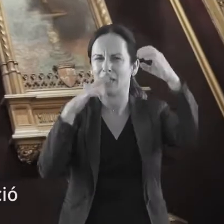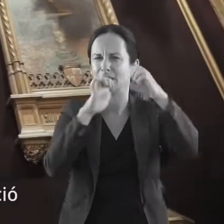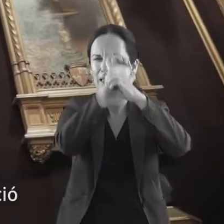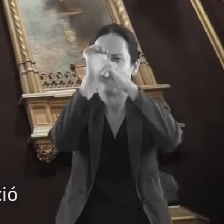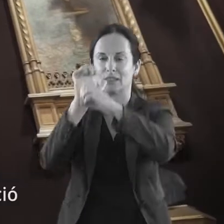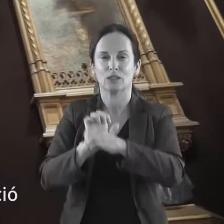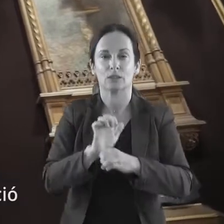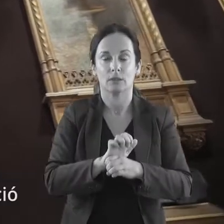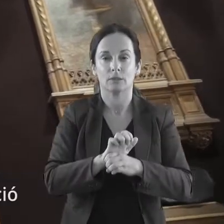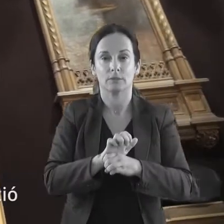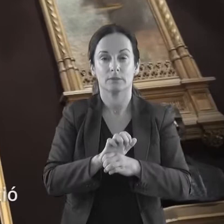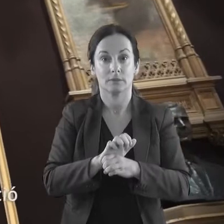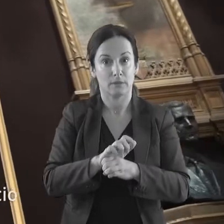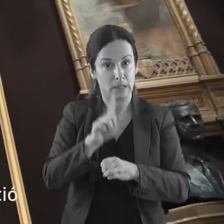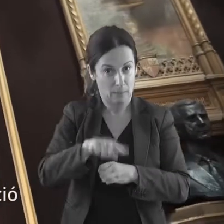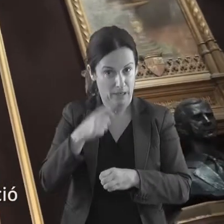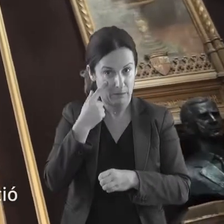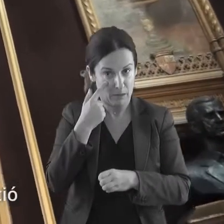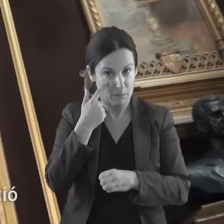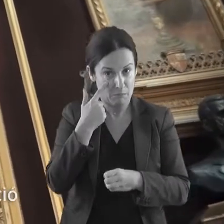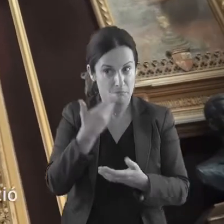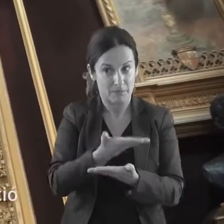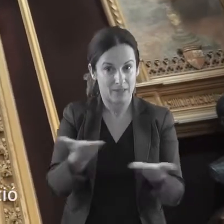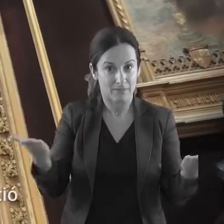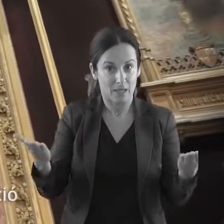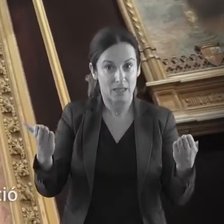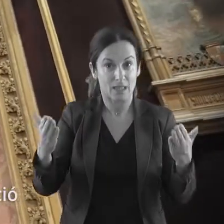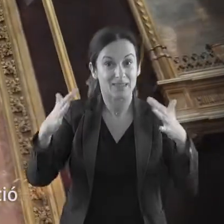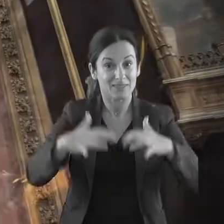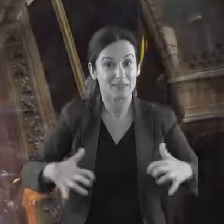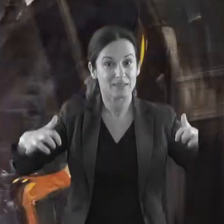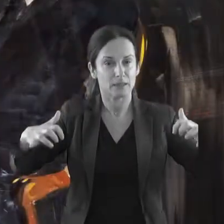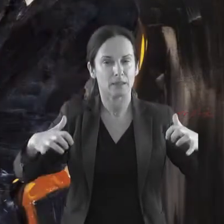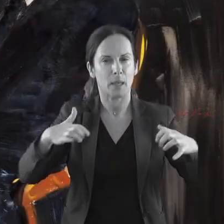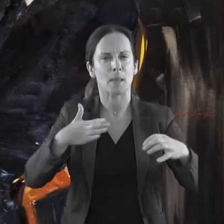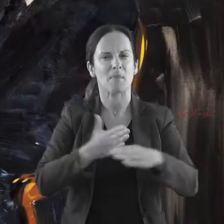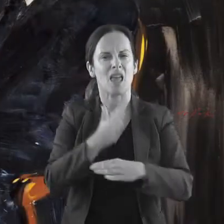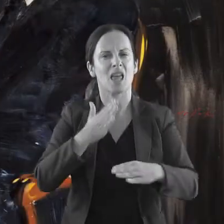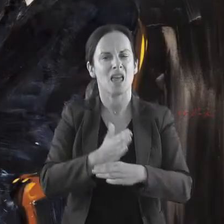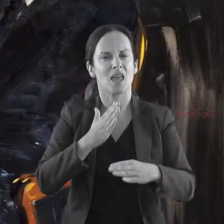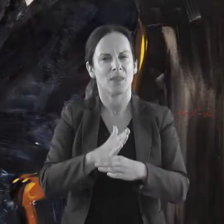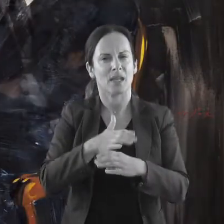A la part esquerra d'aquesta paret hi trobam els retrats dels antics presidents de la institució.